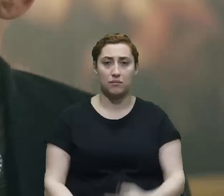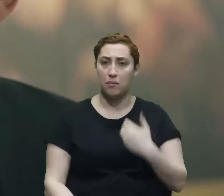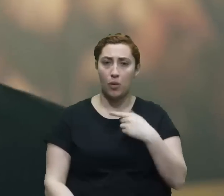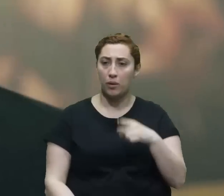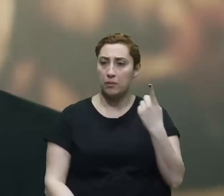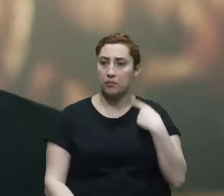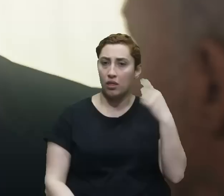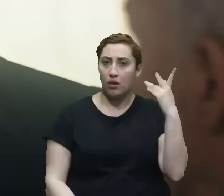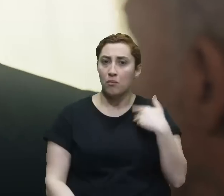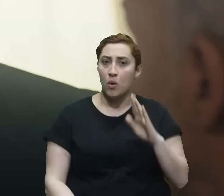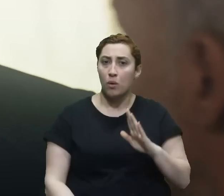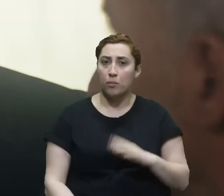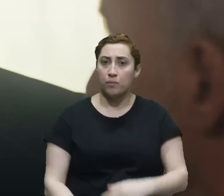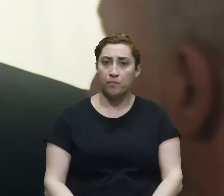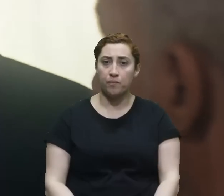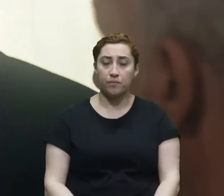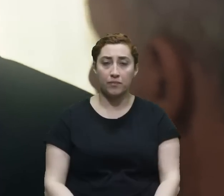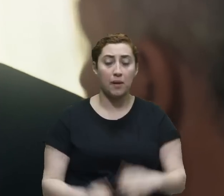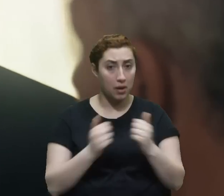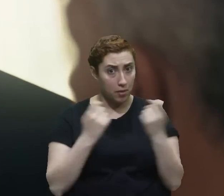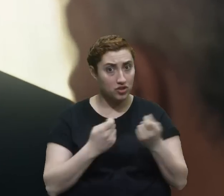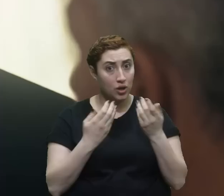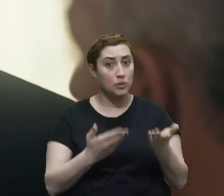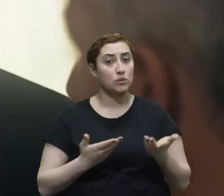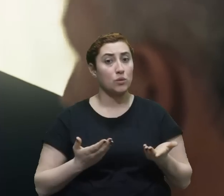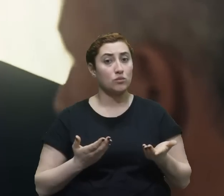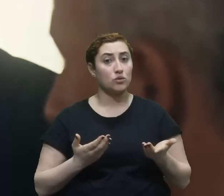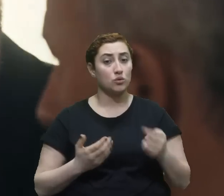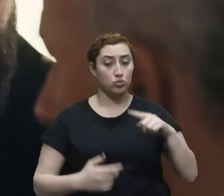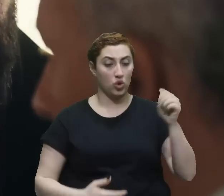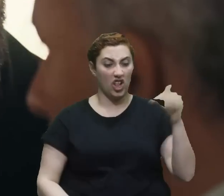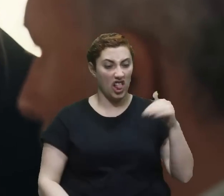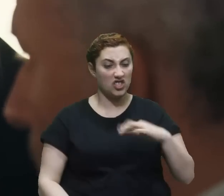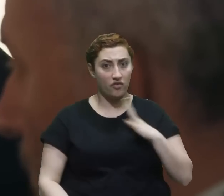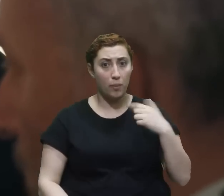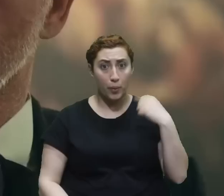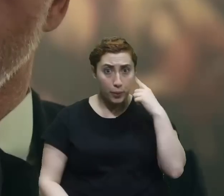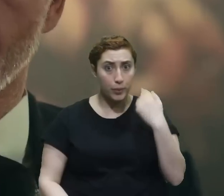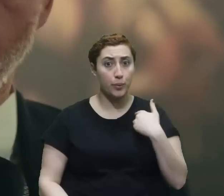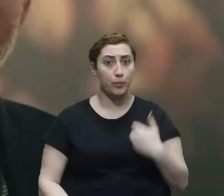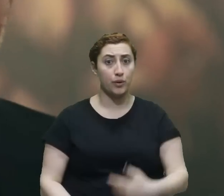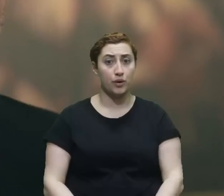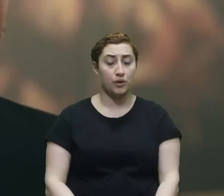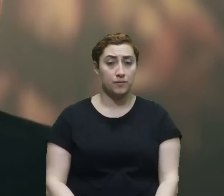Ben öyle birini tanımıyorum. Birlikte çalışıyormuşsunuz. Bugün buraya gelecek diye duyduk.